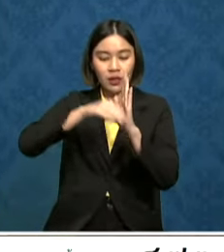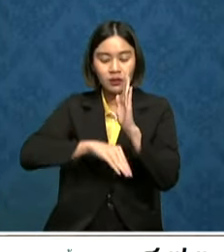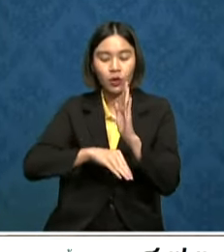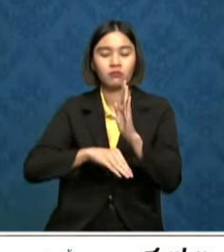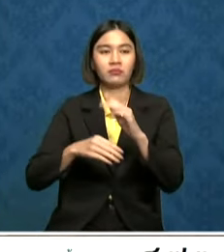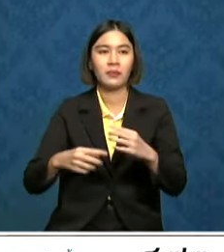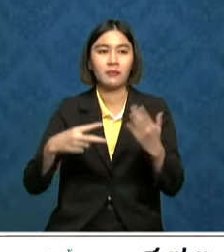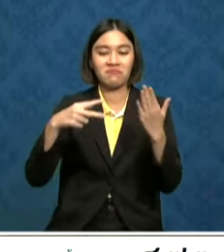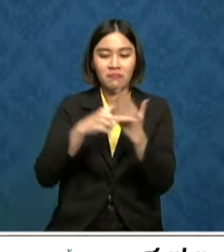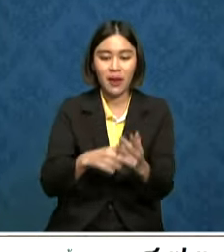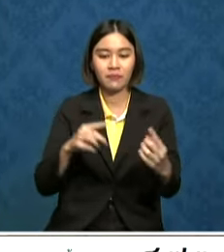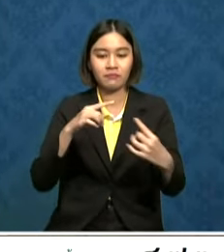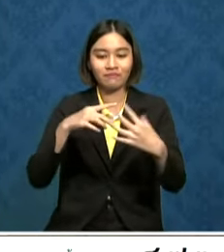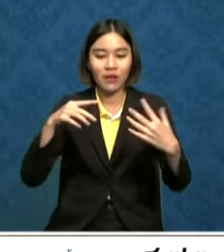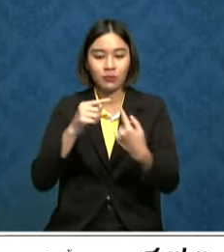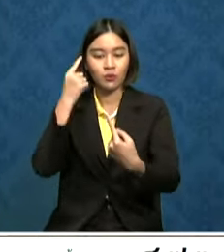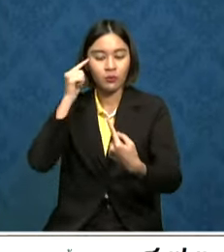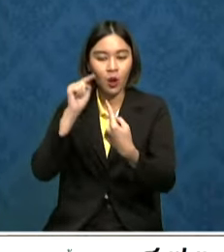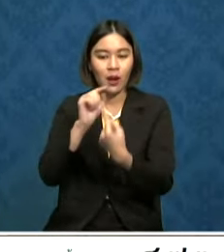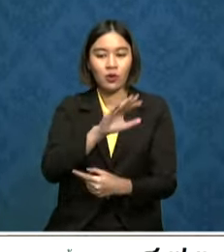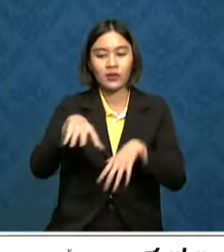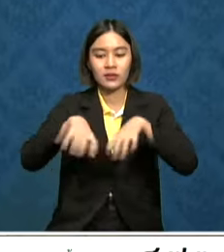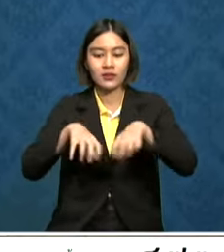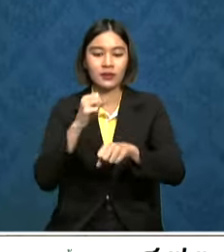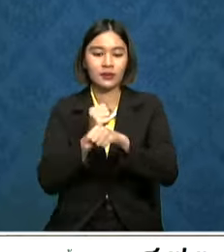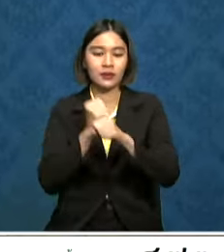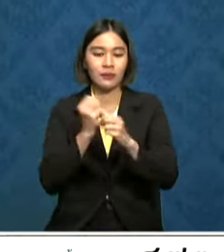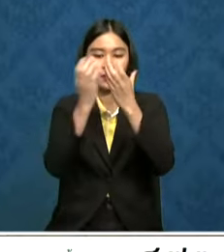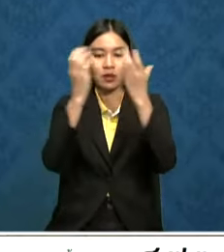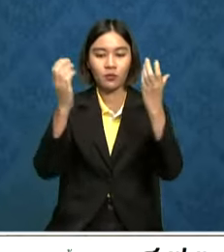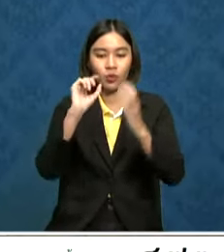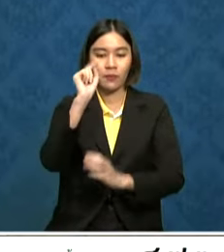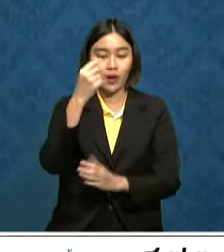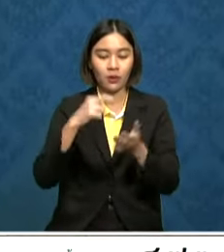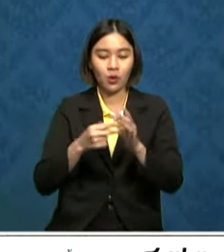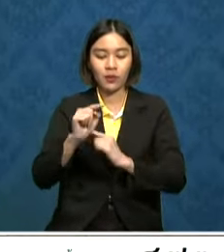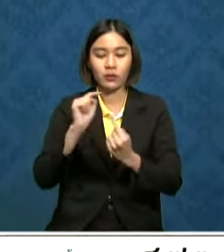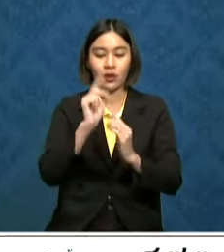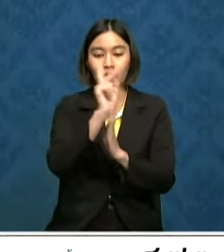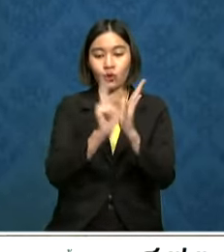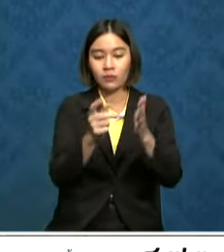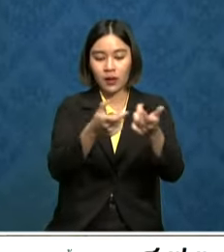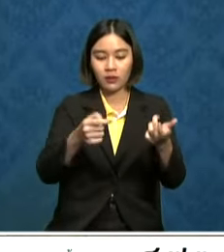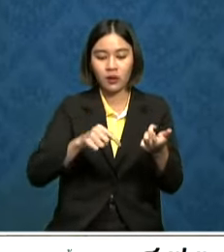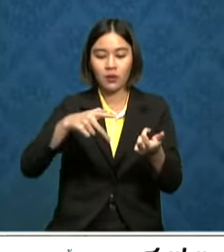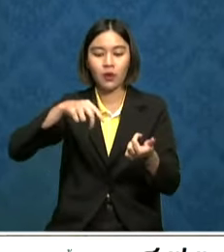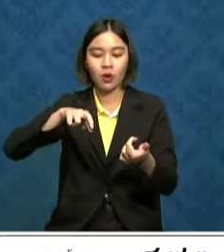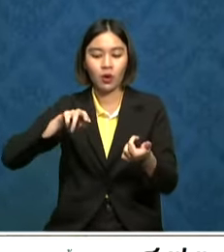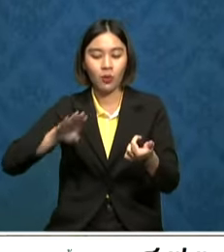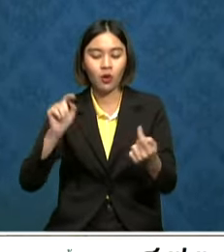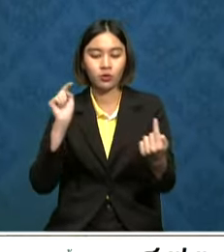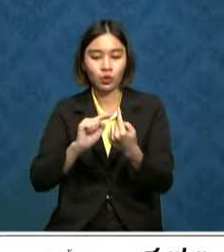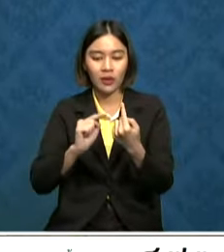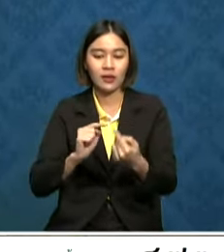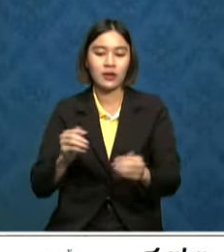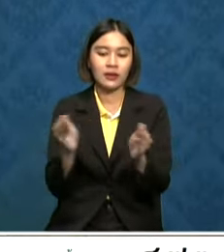ที่ขัดขวางการเดินไปสู่เป้าหมายของการจัดทำรัฐธรรมนูญฉบับใหม่นั่นก็คือตัวกฎหมายพระราชบัญญัติว่าด้วยการ